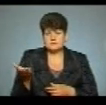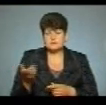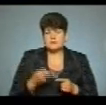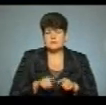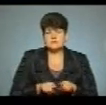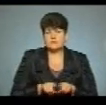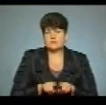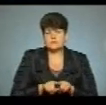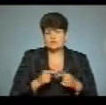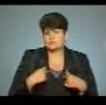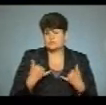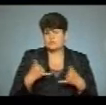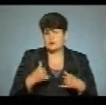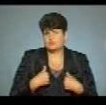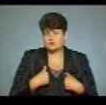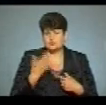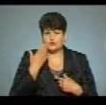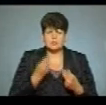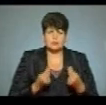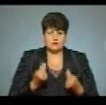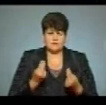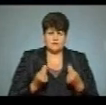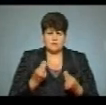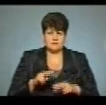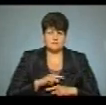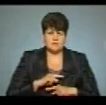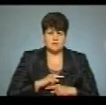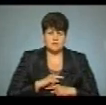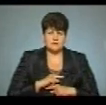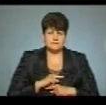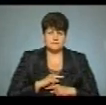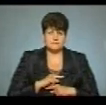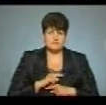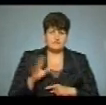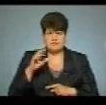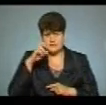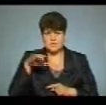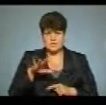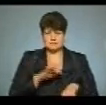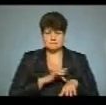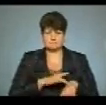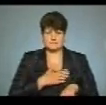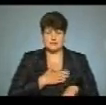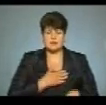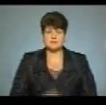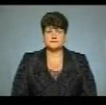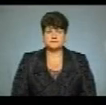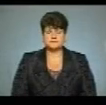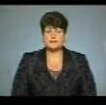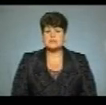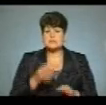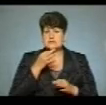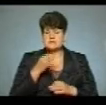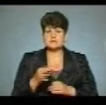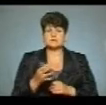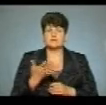що здивувало нас, що коли ми грали фінальну гру, то зразу почну з неї, всі країни за нас боліли. Як розповів Василь Івгеш,